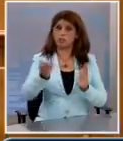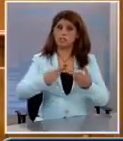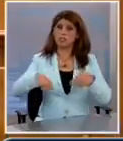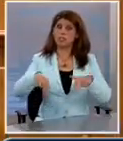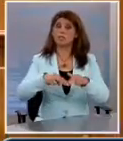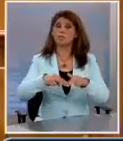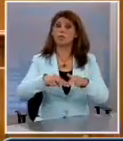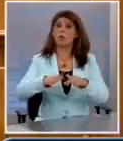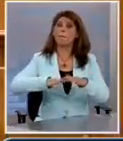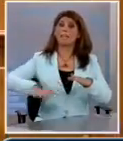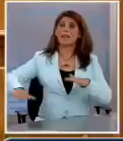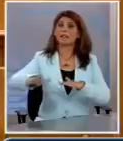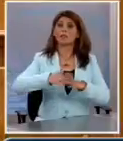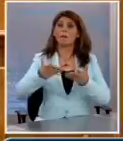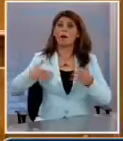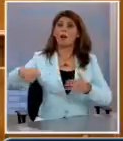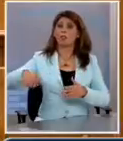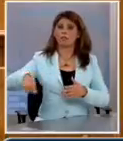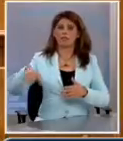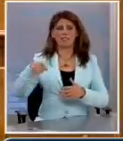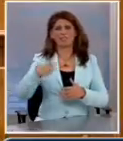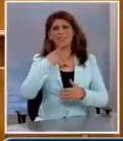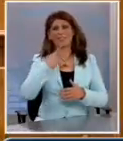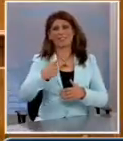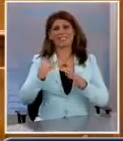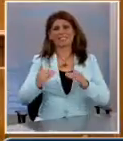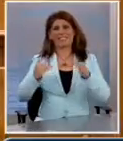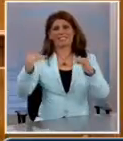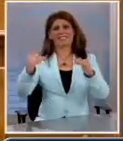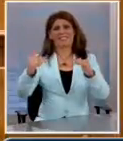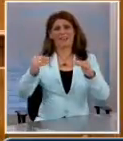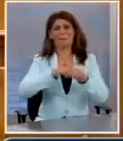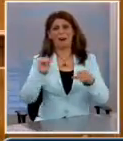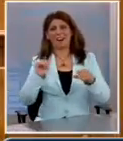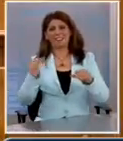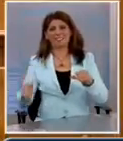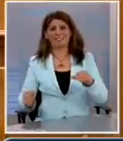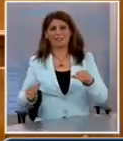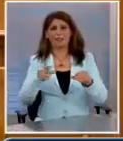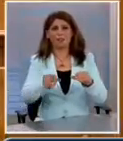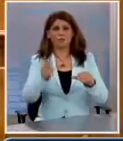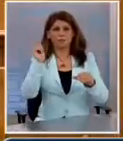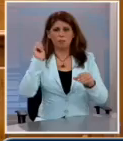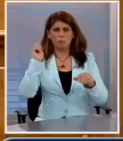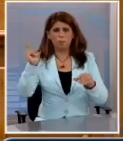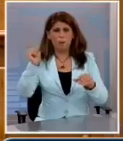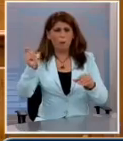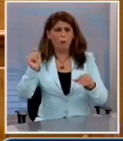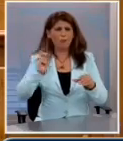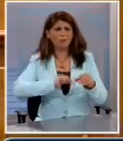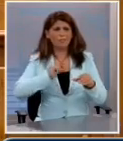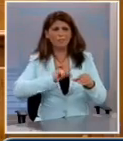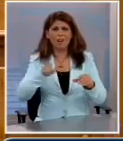ήταν μεγαλοδικηγόρος. Ξέρετε, αυτό δεν ονομάζεται ταξική αποστασία. Πολιτικός αμοραλισμός του αισχύς του είδους